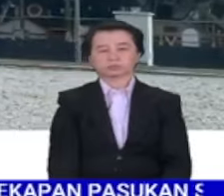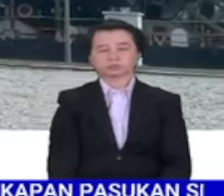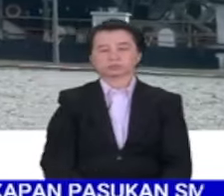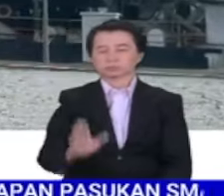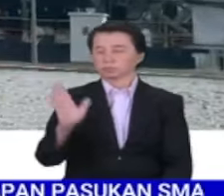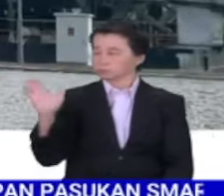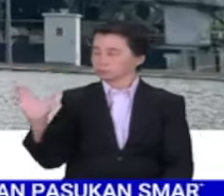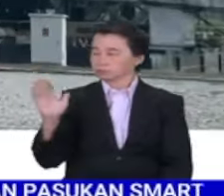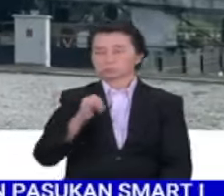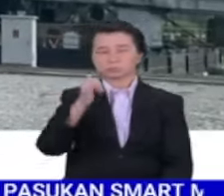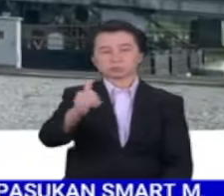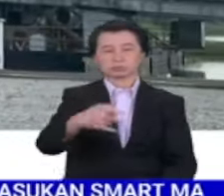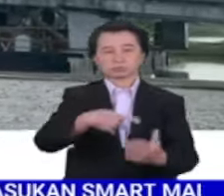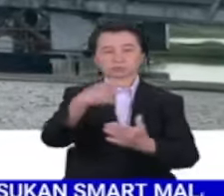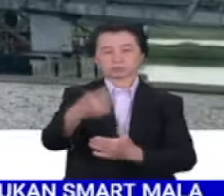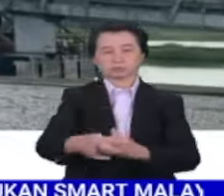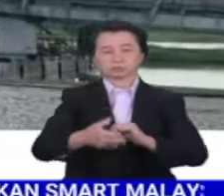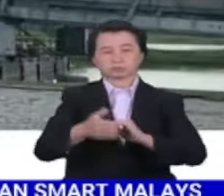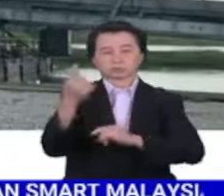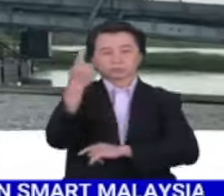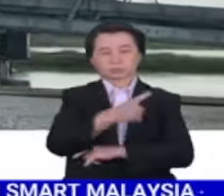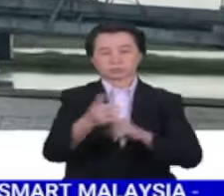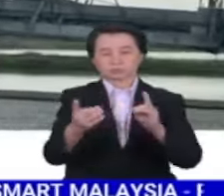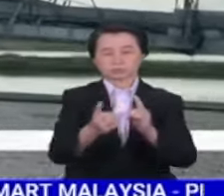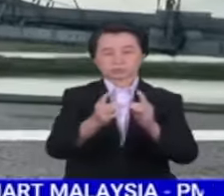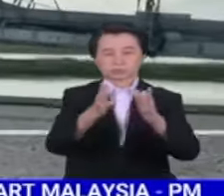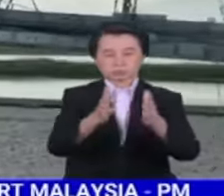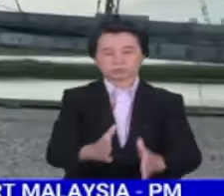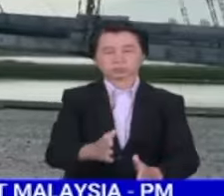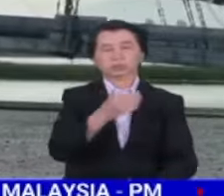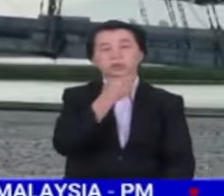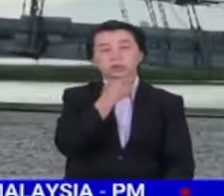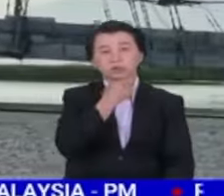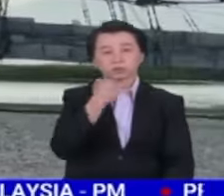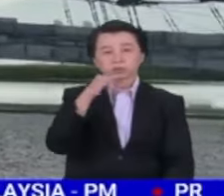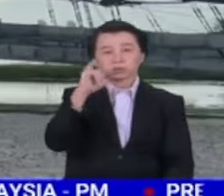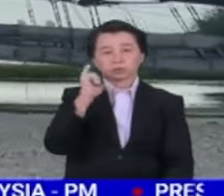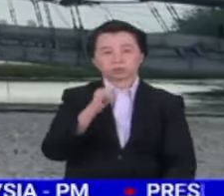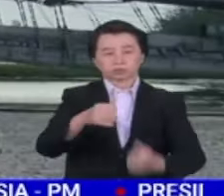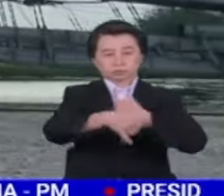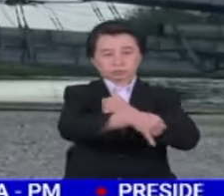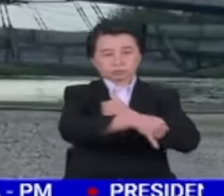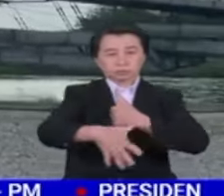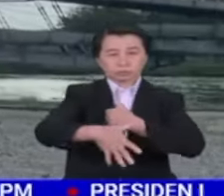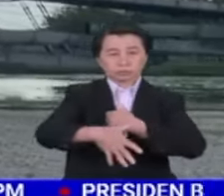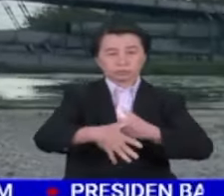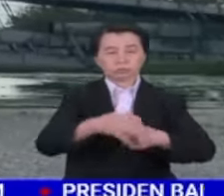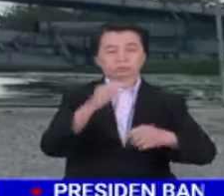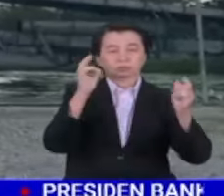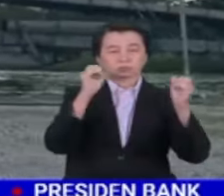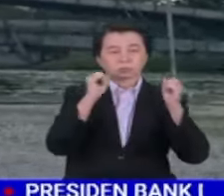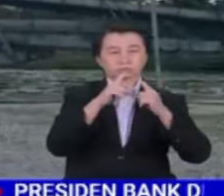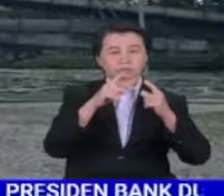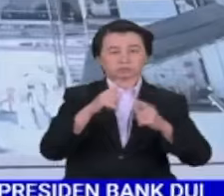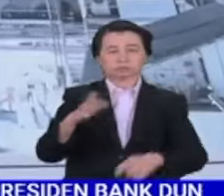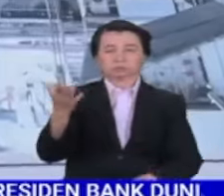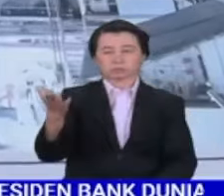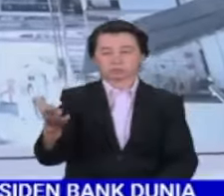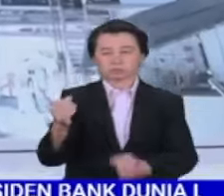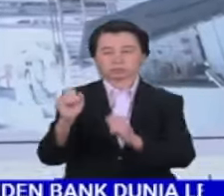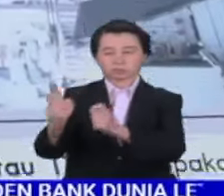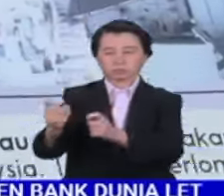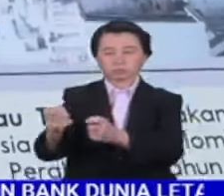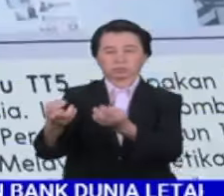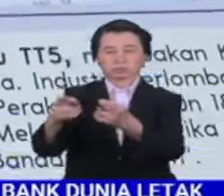beliau menghadiri program mesral hari bertemu pelanggan di Ippo semalam anak Serikat milik penuh tapi industri sederhana di